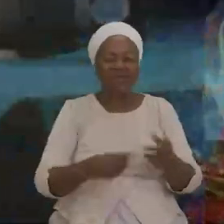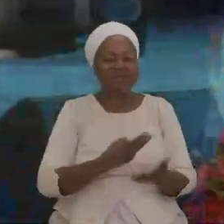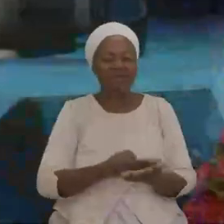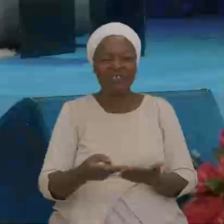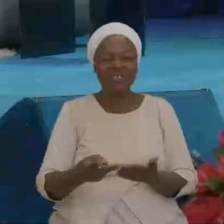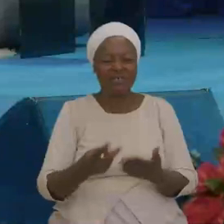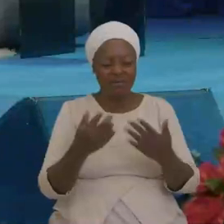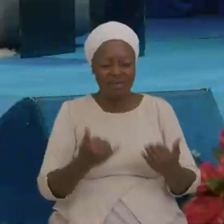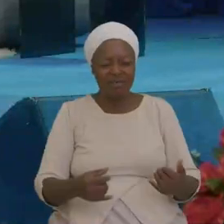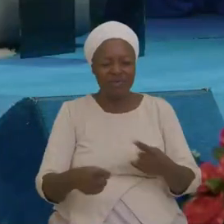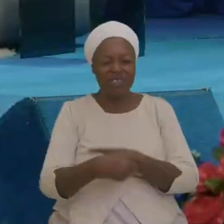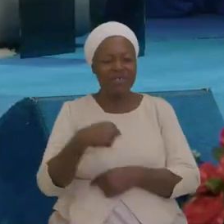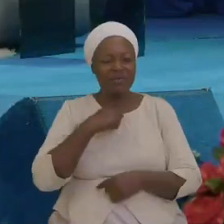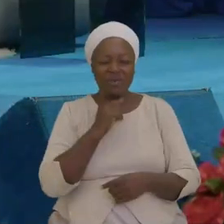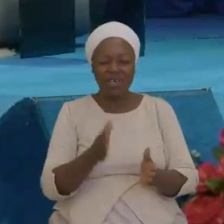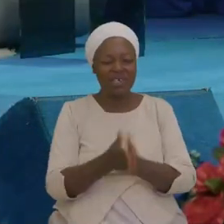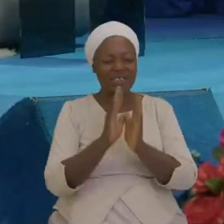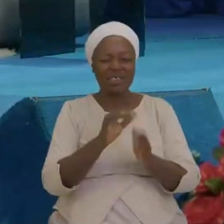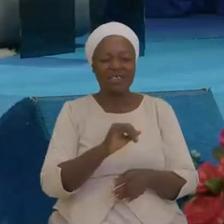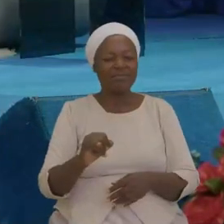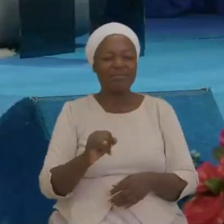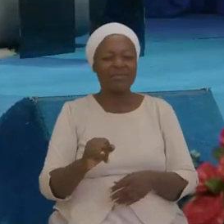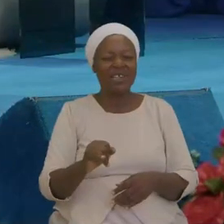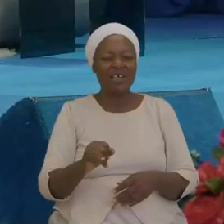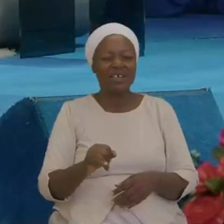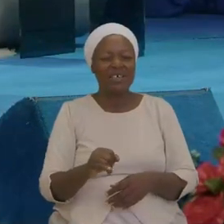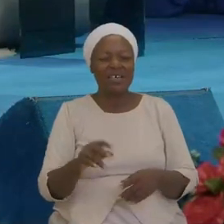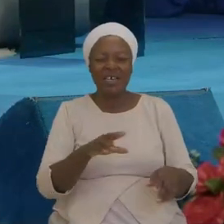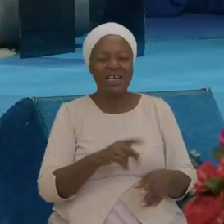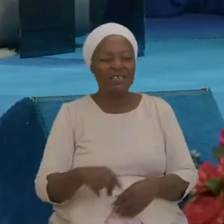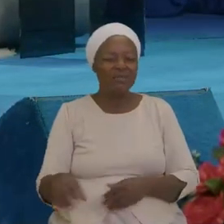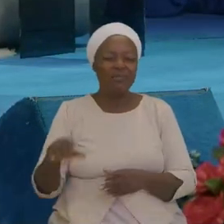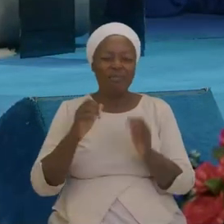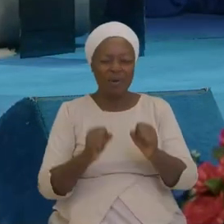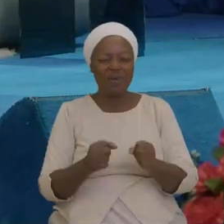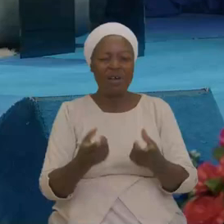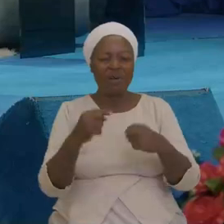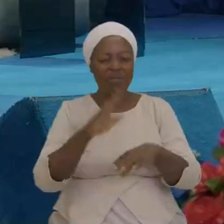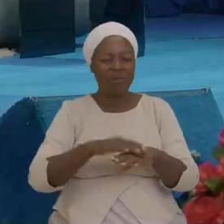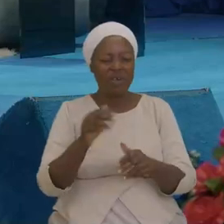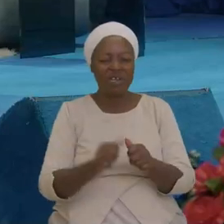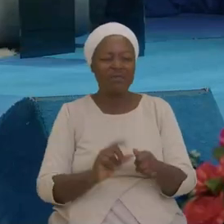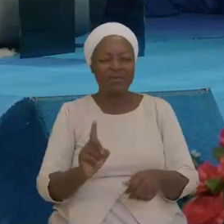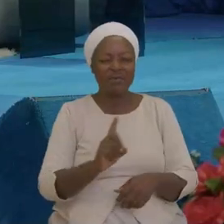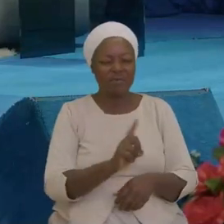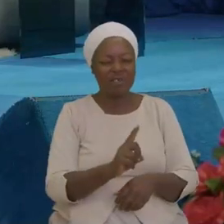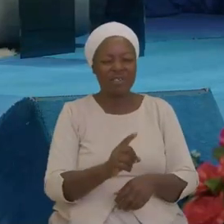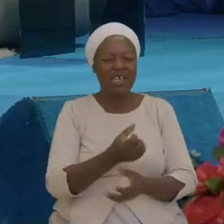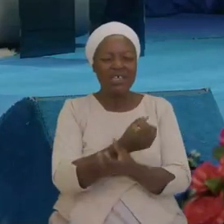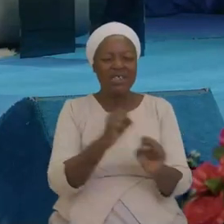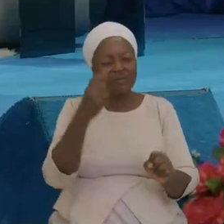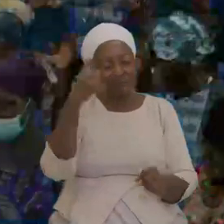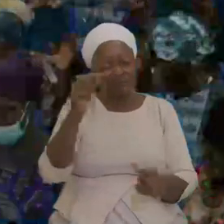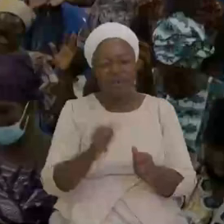faillir. Aujourd'hui, nous demandons que ça vienne sur chacun.